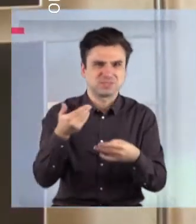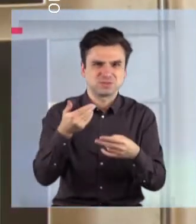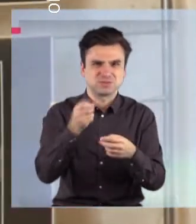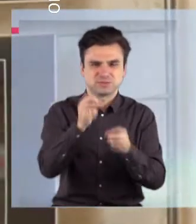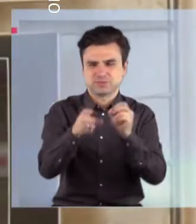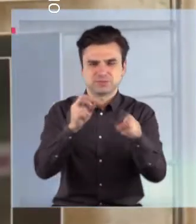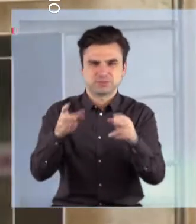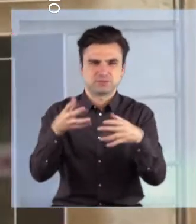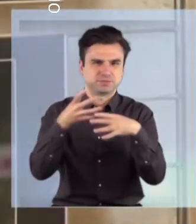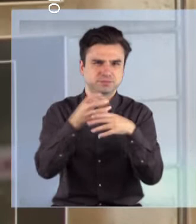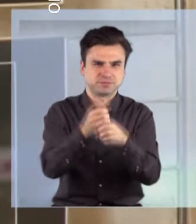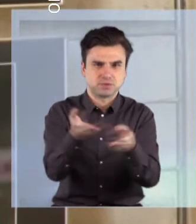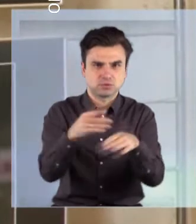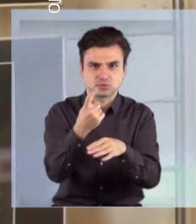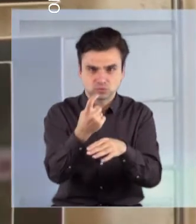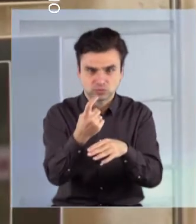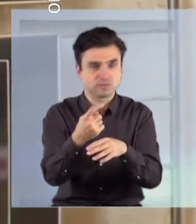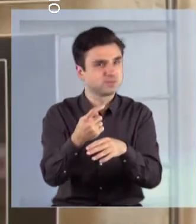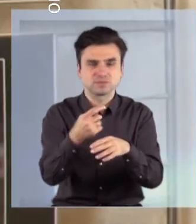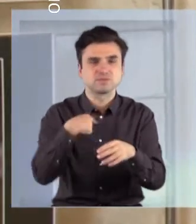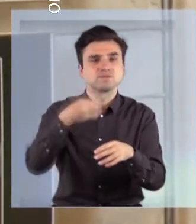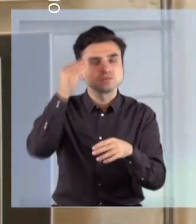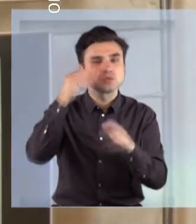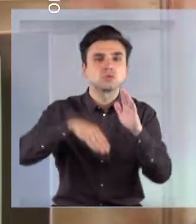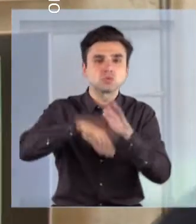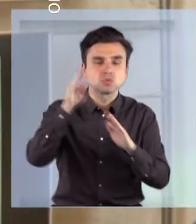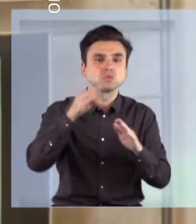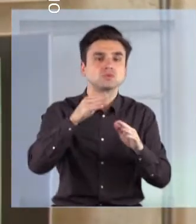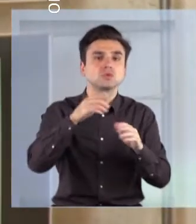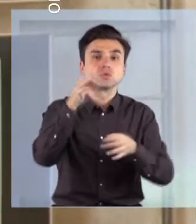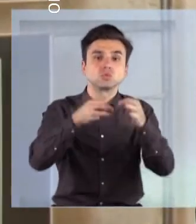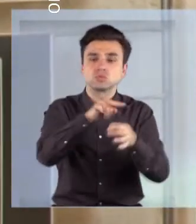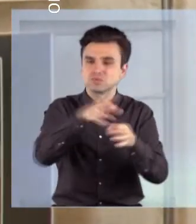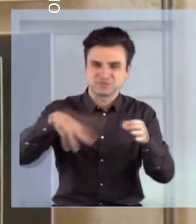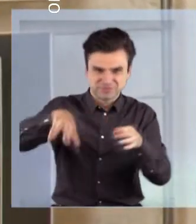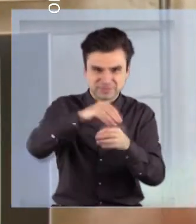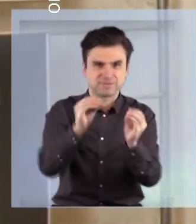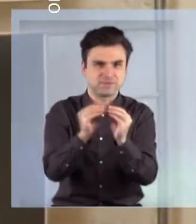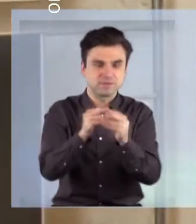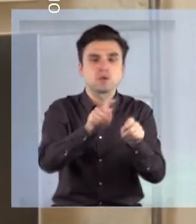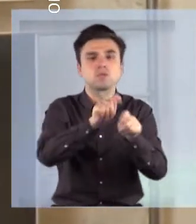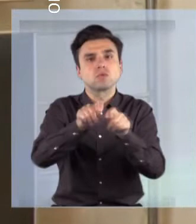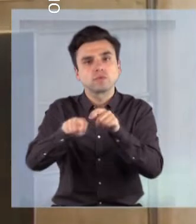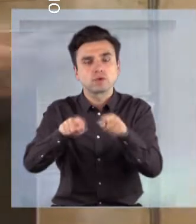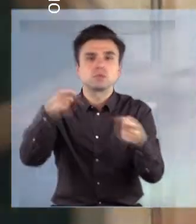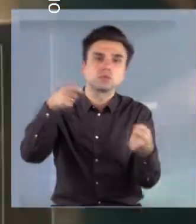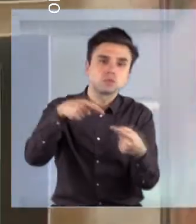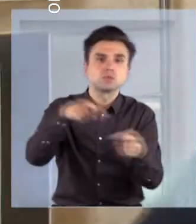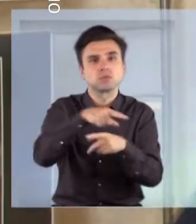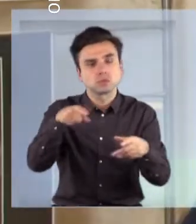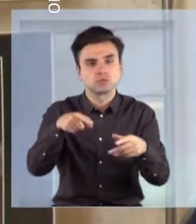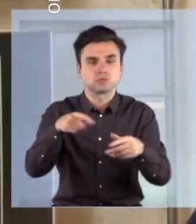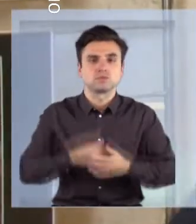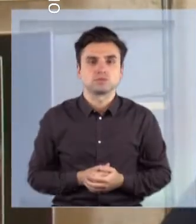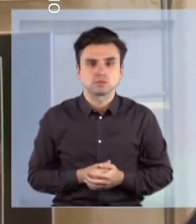були комусь, наприклад, не дуже зручні. Тому ми виступаємо за те, що не потрібно скорочувати кількість суддів, а потрібно провести переатестацію. І